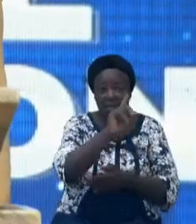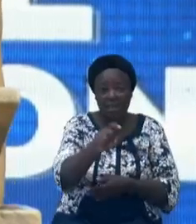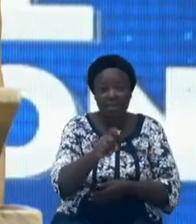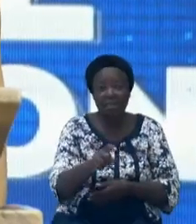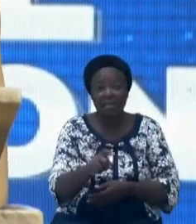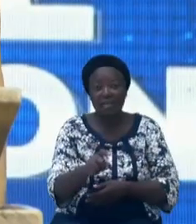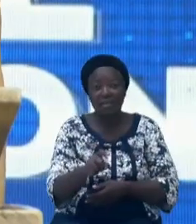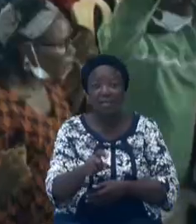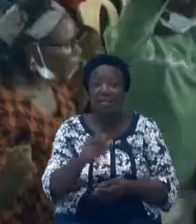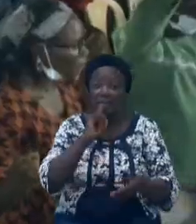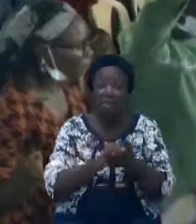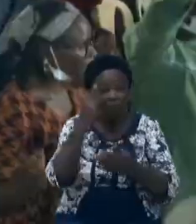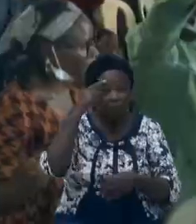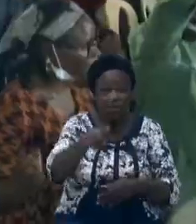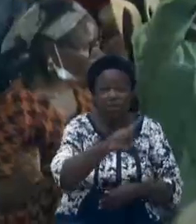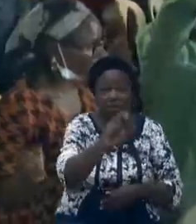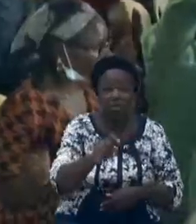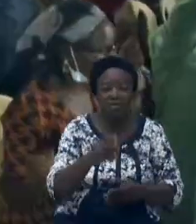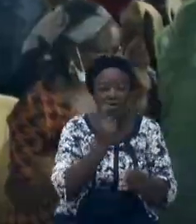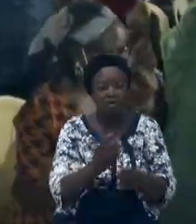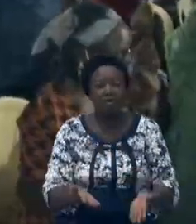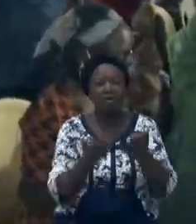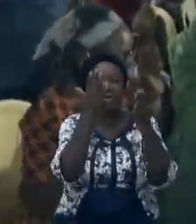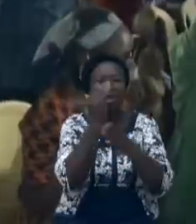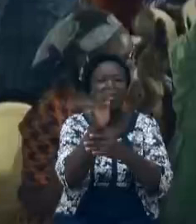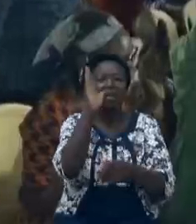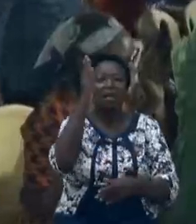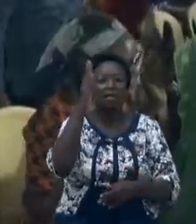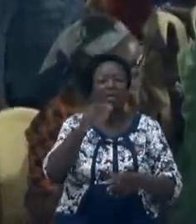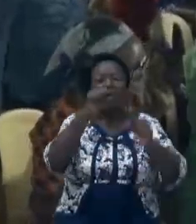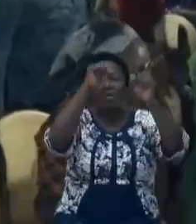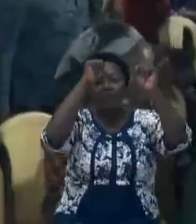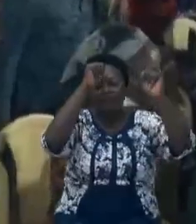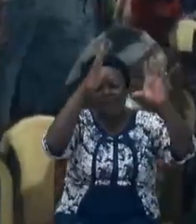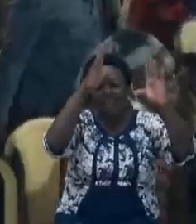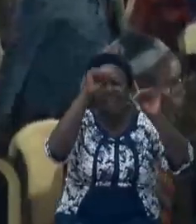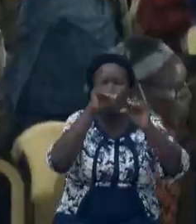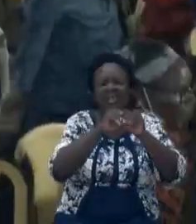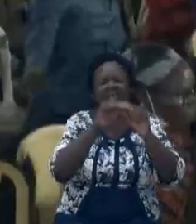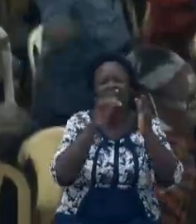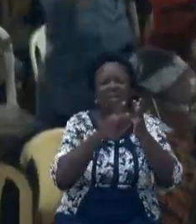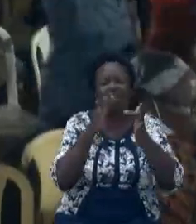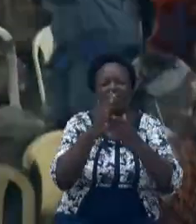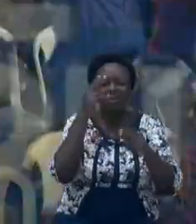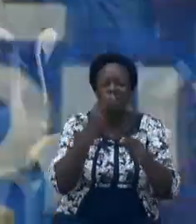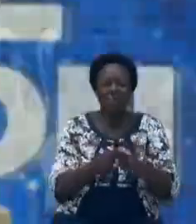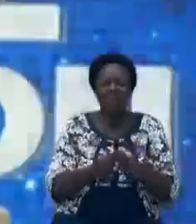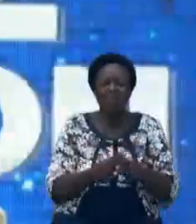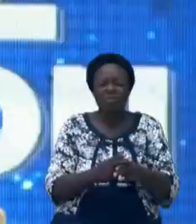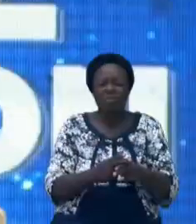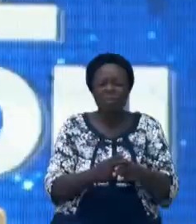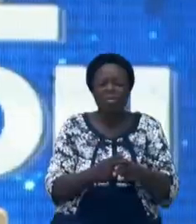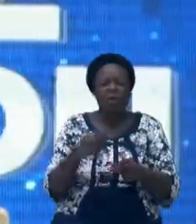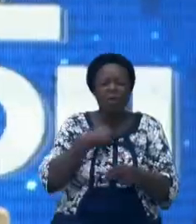miracle de dieu dans ma vie n'est ce pas l'espace de toi que je parle les recettes mais la paix